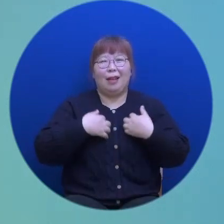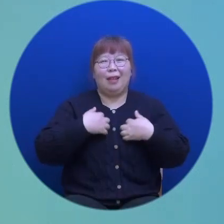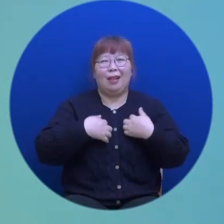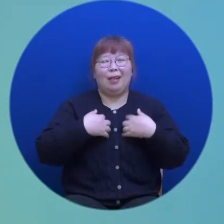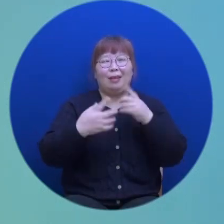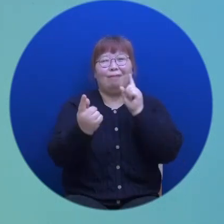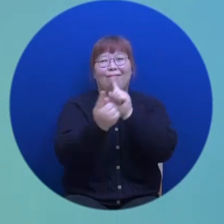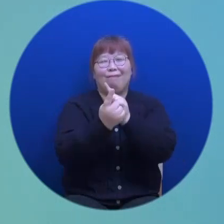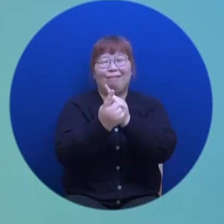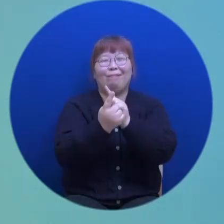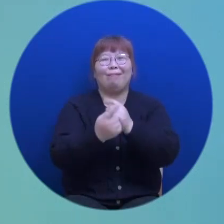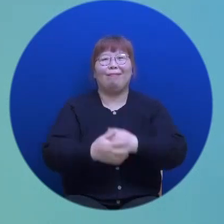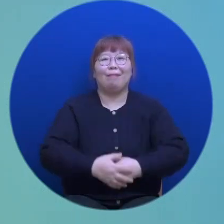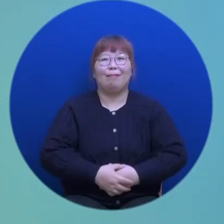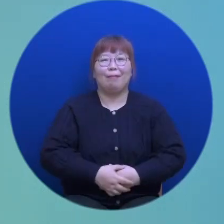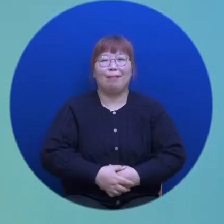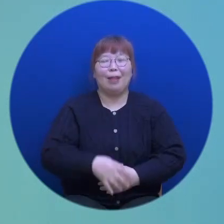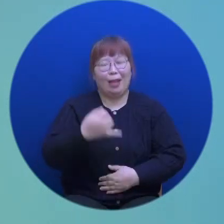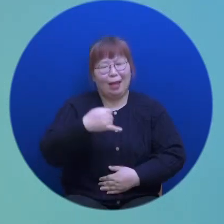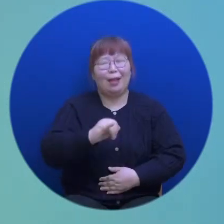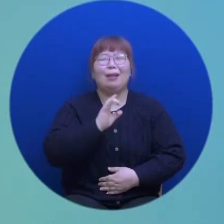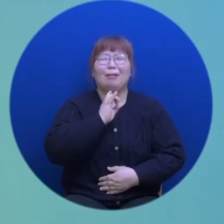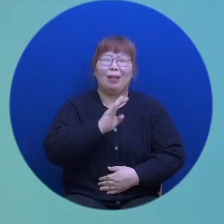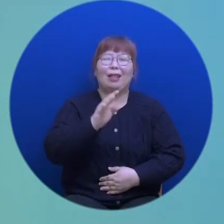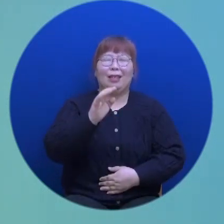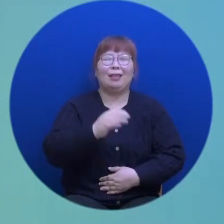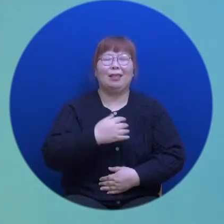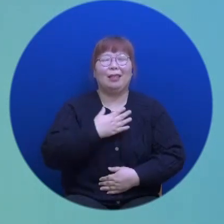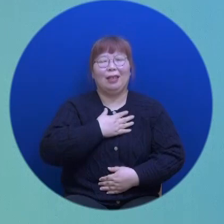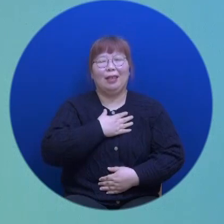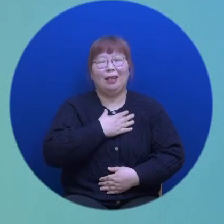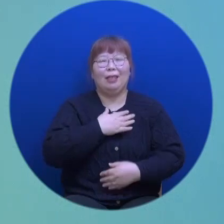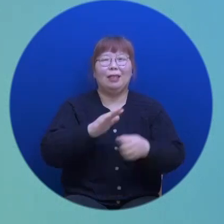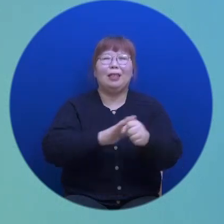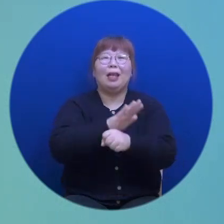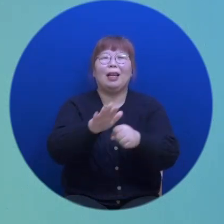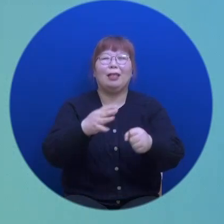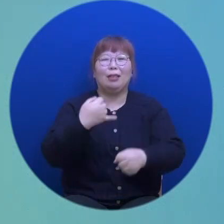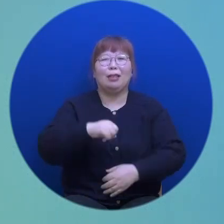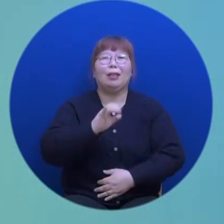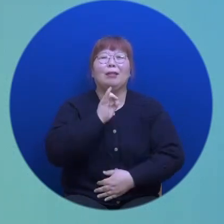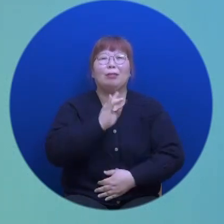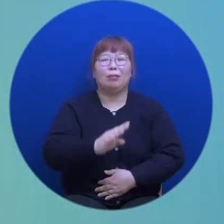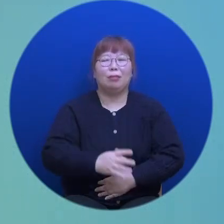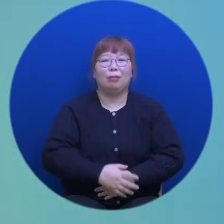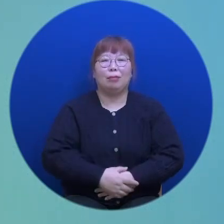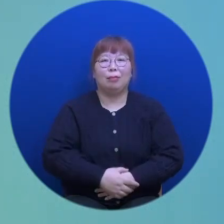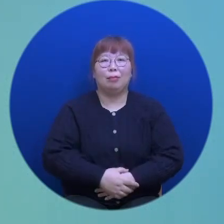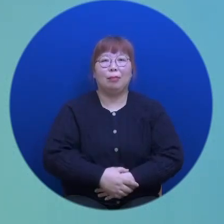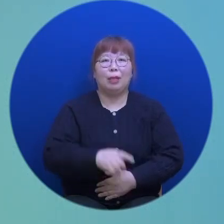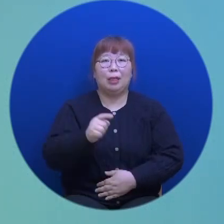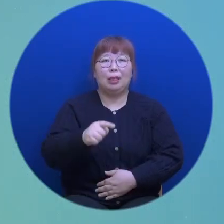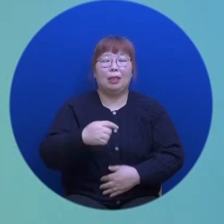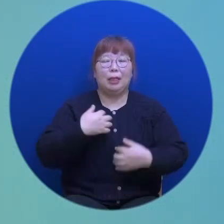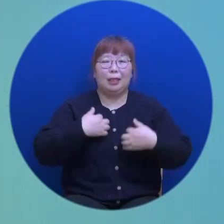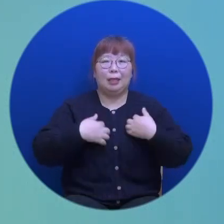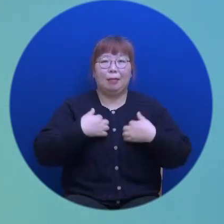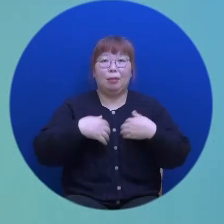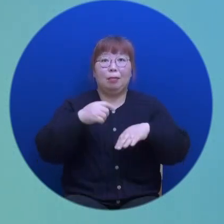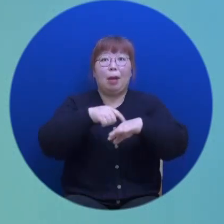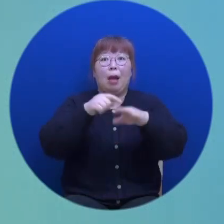거예요. 야, 그래, 딸밖에 없구나. 나를 맞아주는 건 딸밖에 없구나. 그 기쁜 마음으로